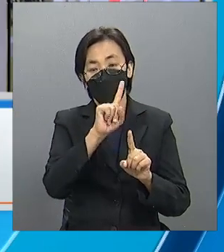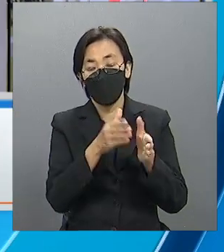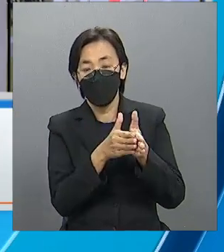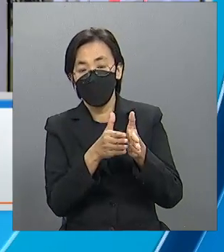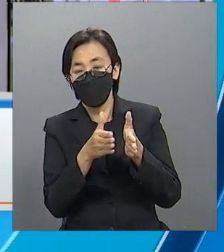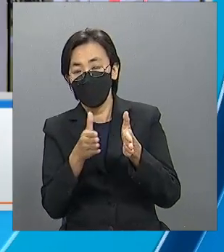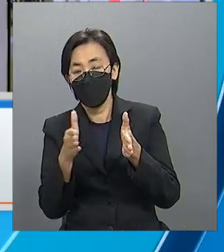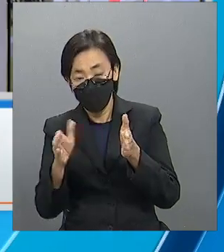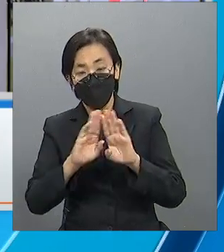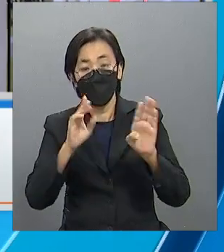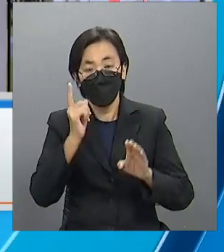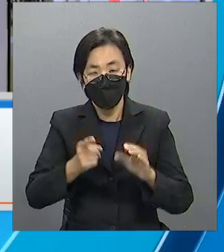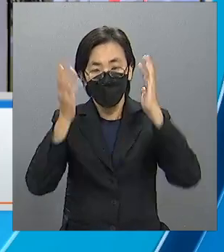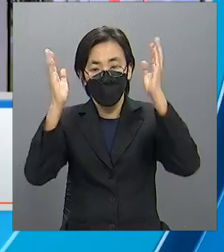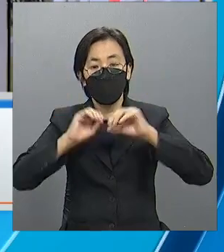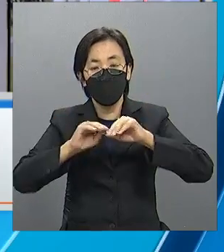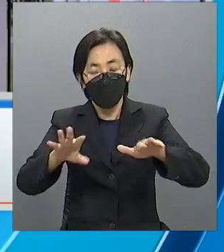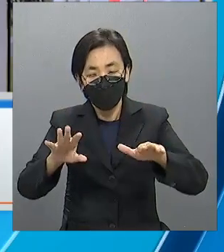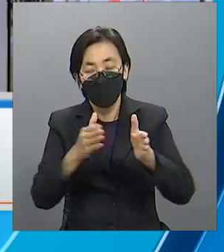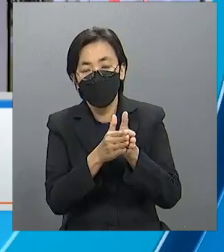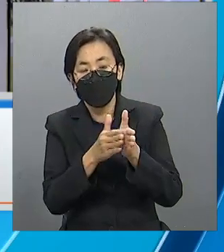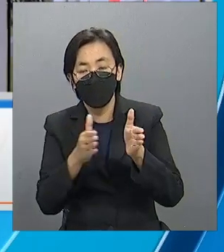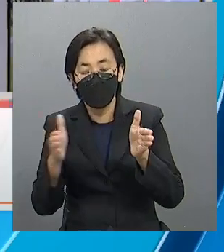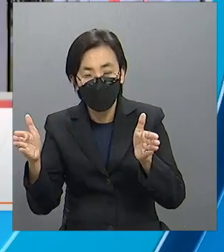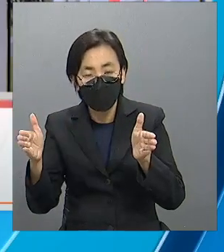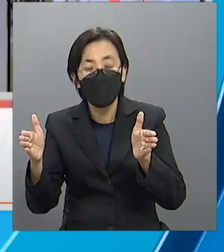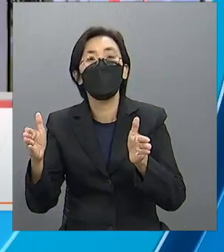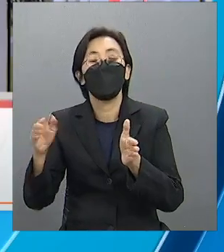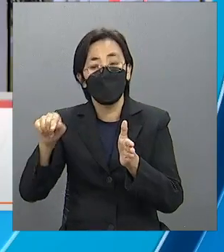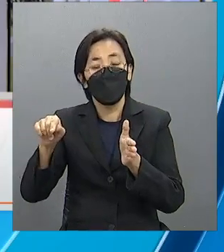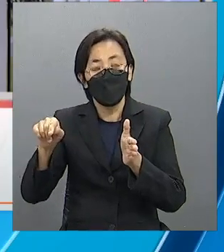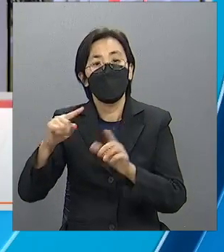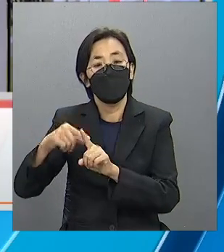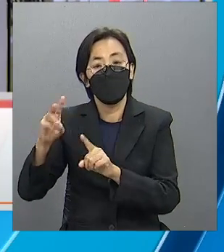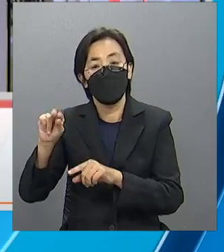ลมาณ 30,000 คนลใ